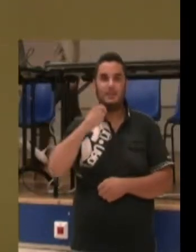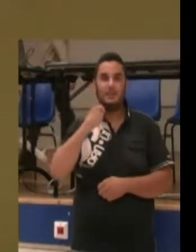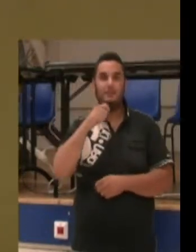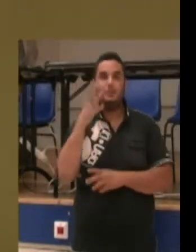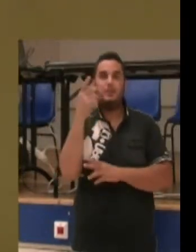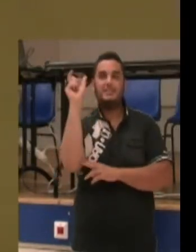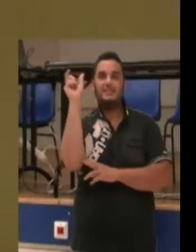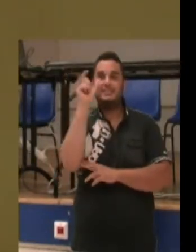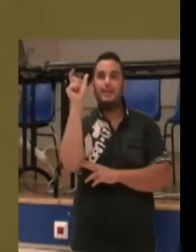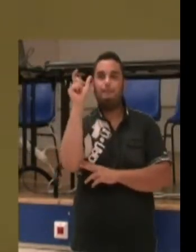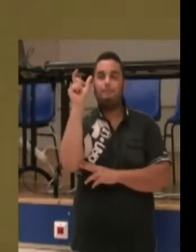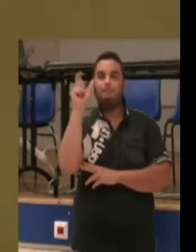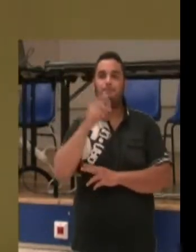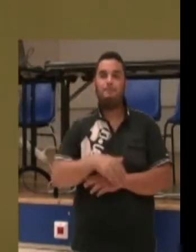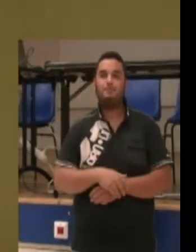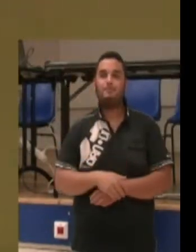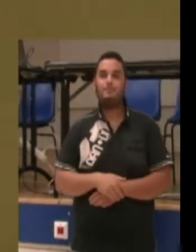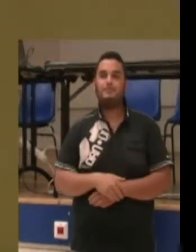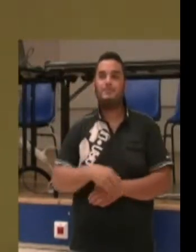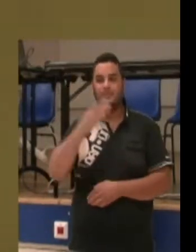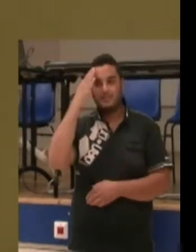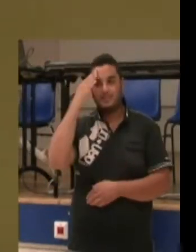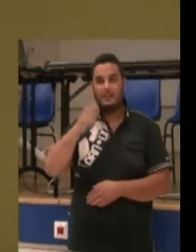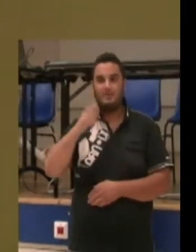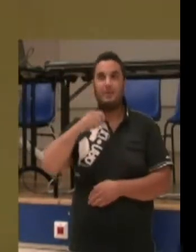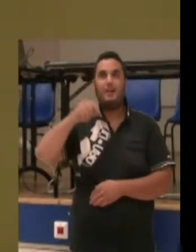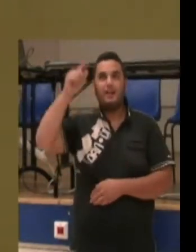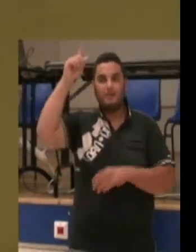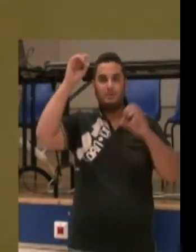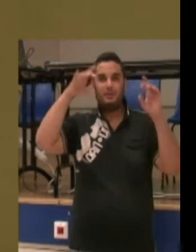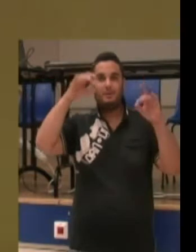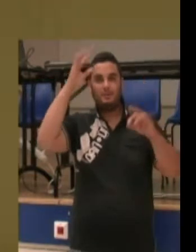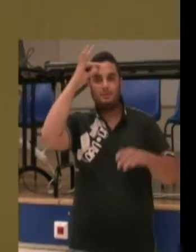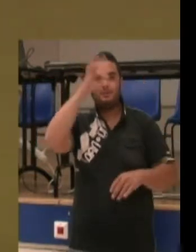Devine. Assalamu alaykum wa rahmatullahi wa barakatuh.